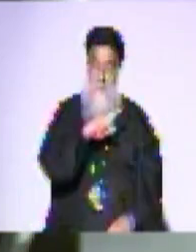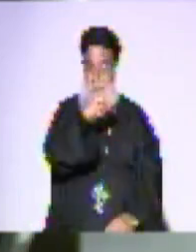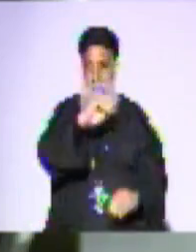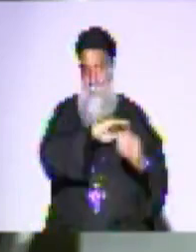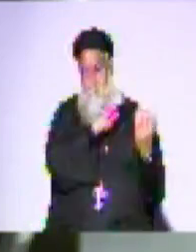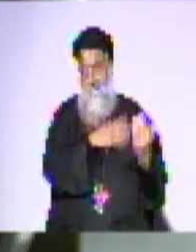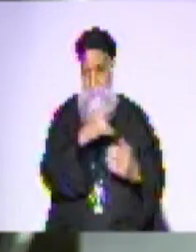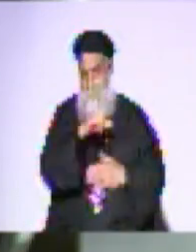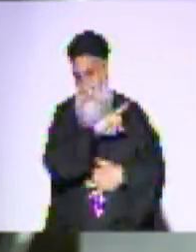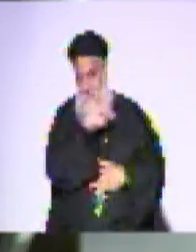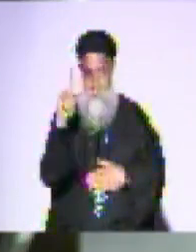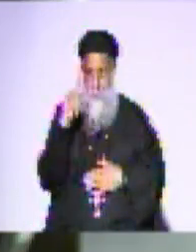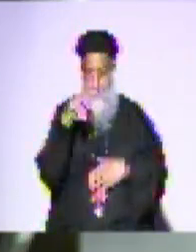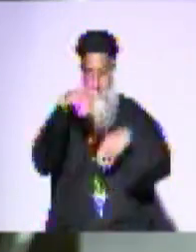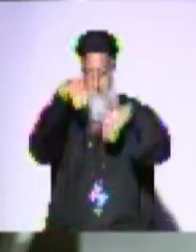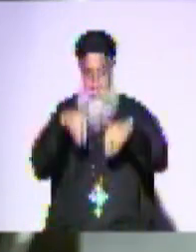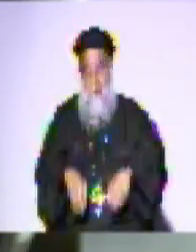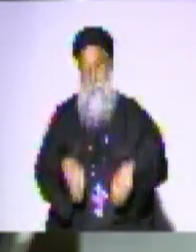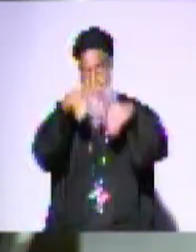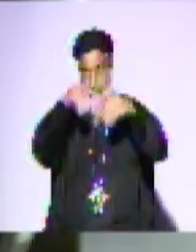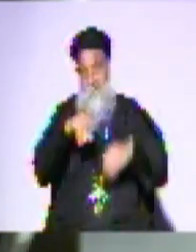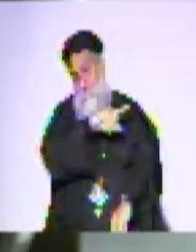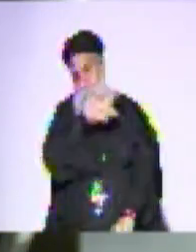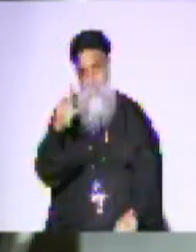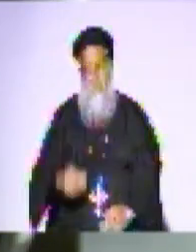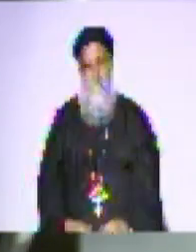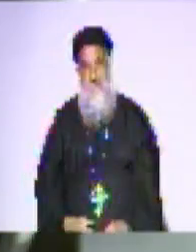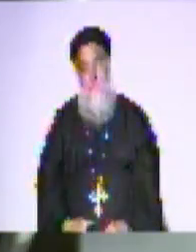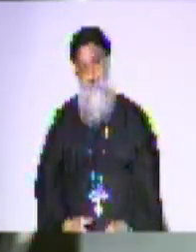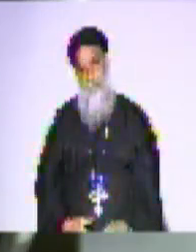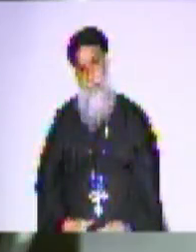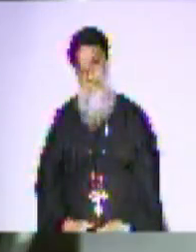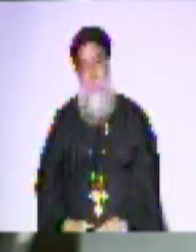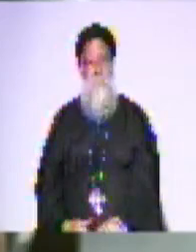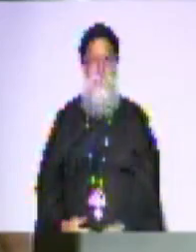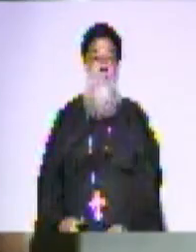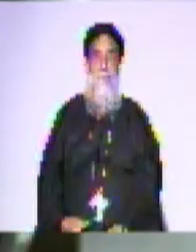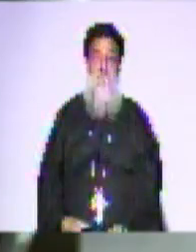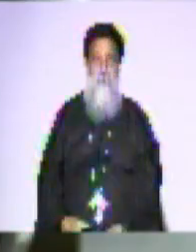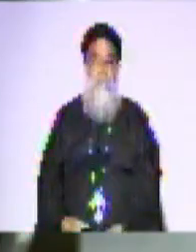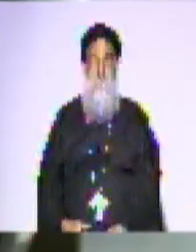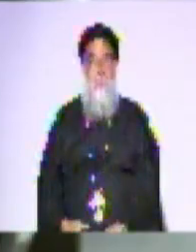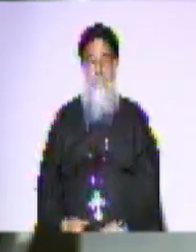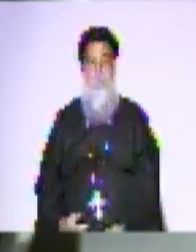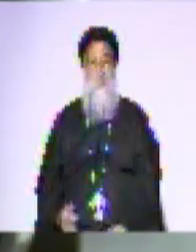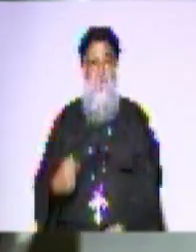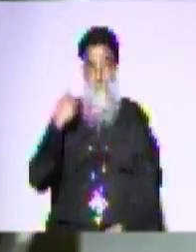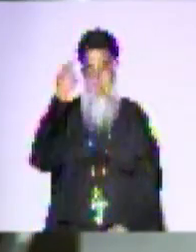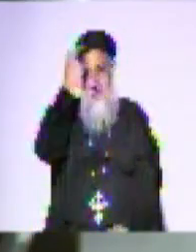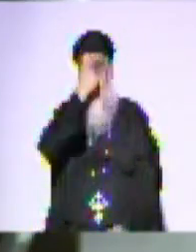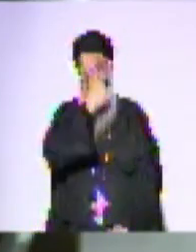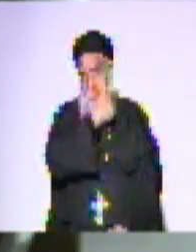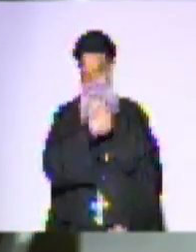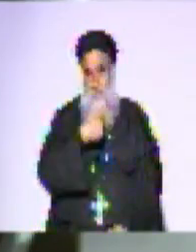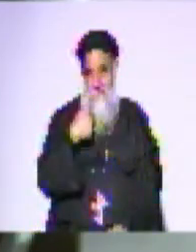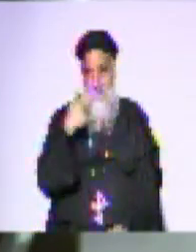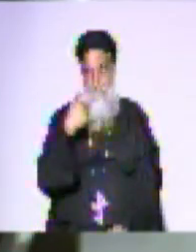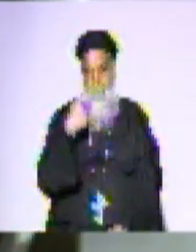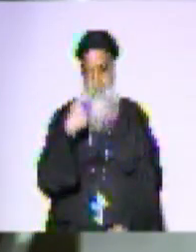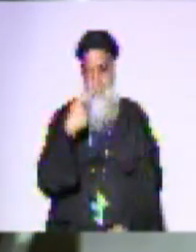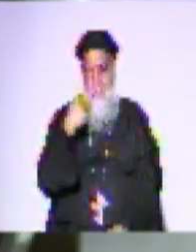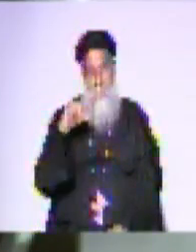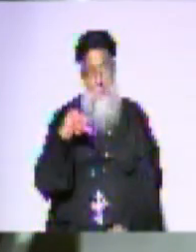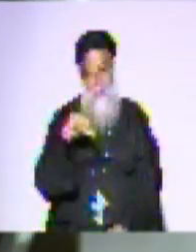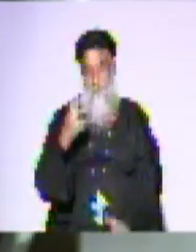بدي مش هيتعمد، يعني أو هيتعمد بصورة يعني شكلية مش